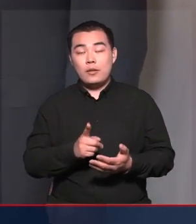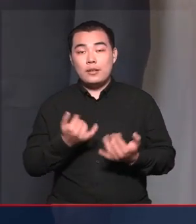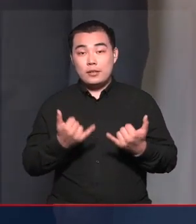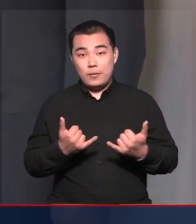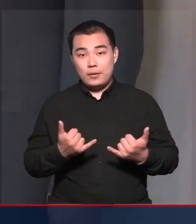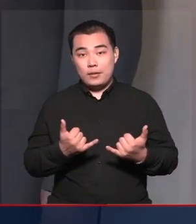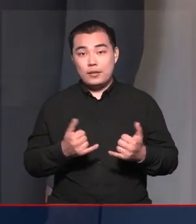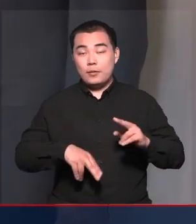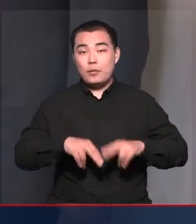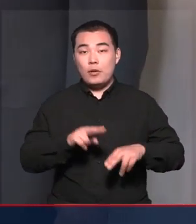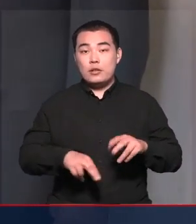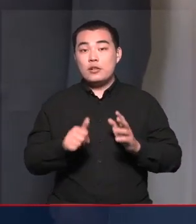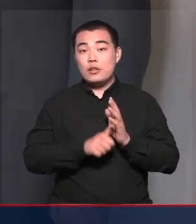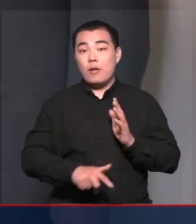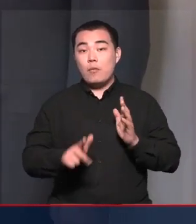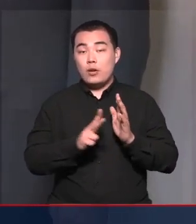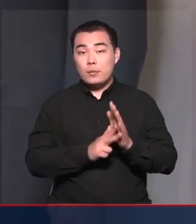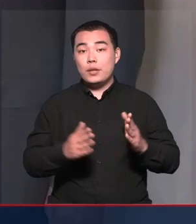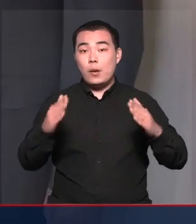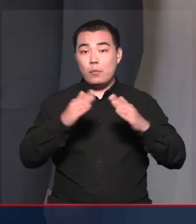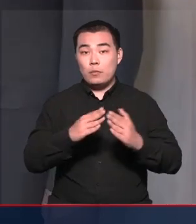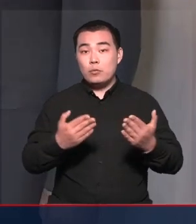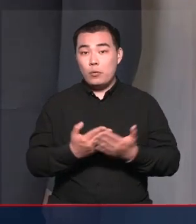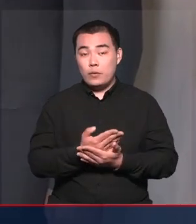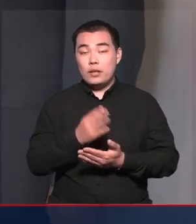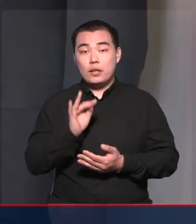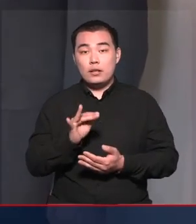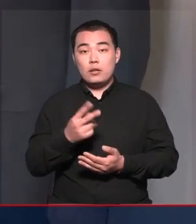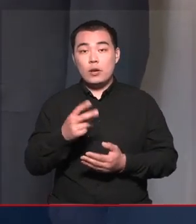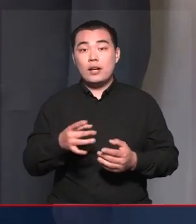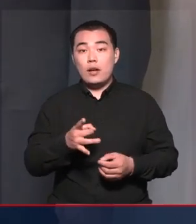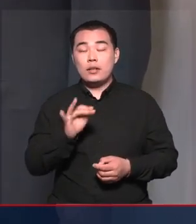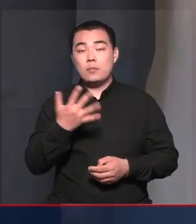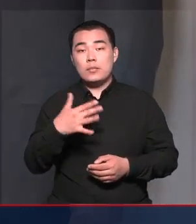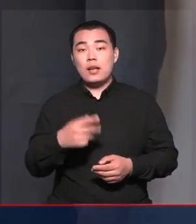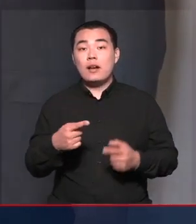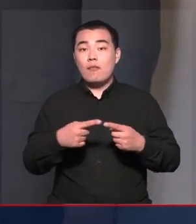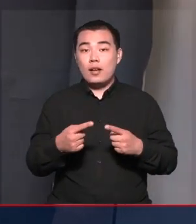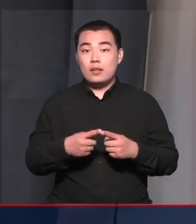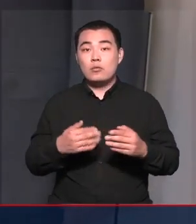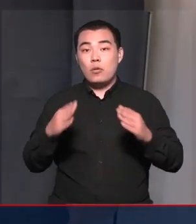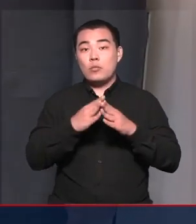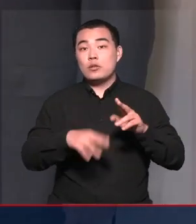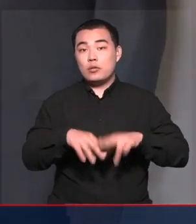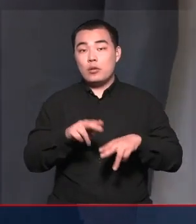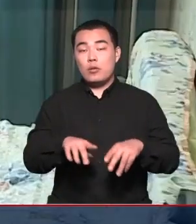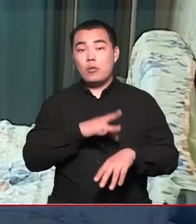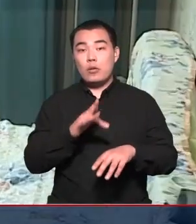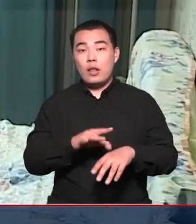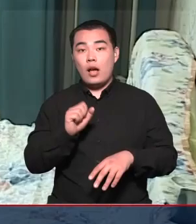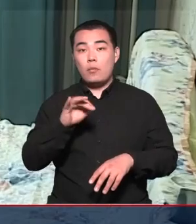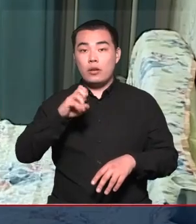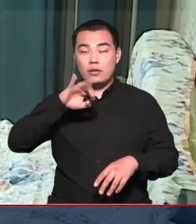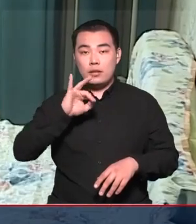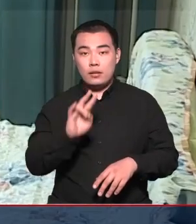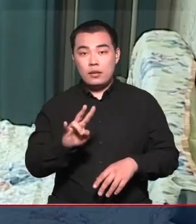сегодня строим мы 68 домов в двух районах. Потом 50-квартирный дом строится в городе Ардалаке. В